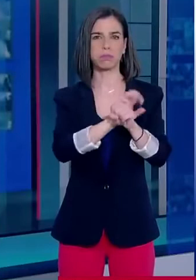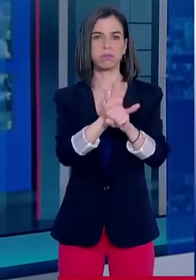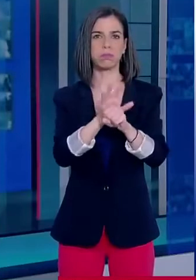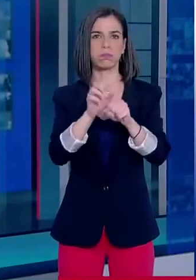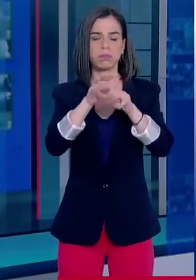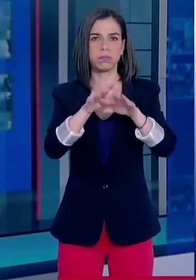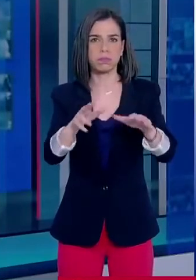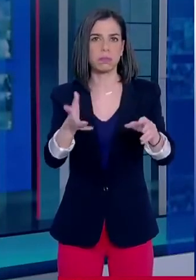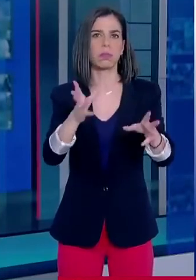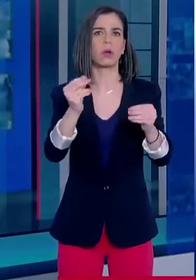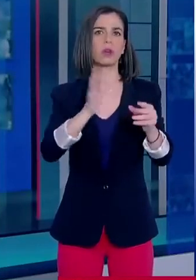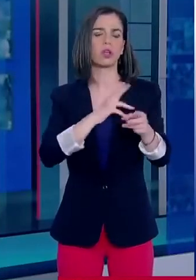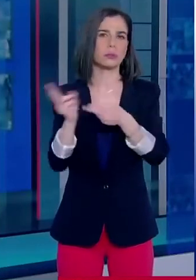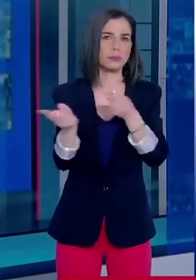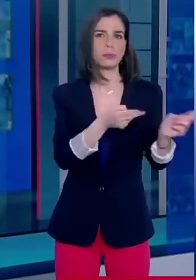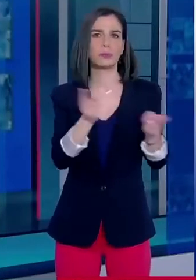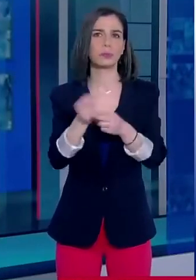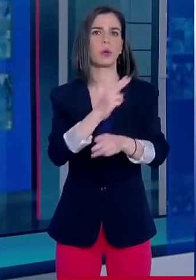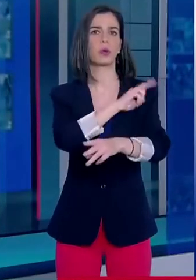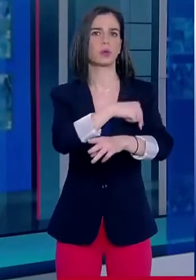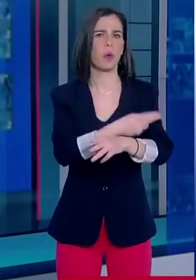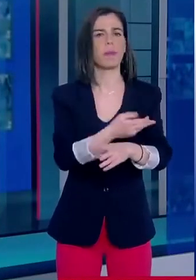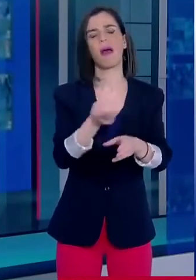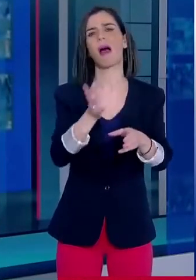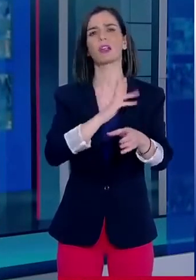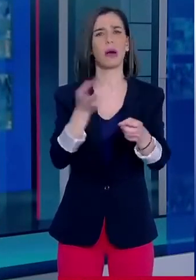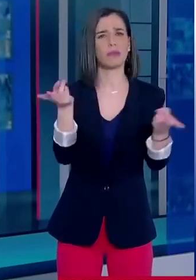εβδομάδες, με την τεράστια αύξηση